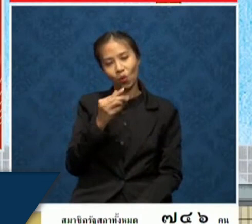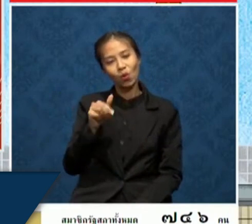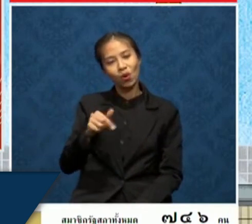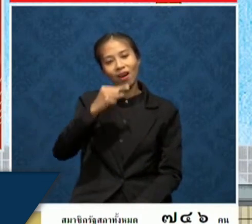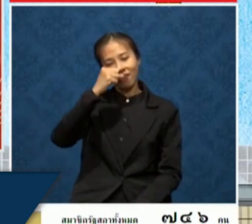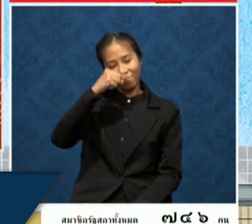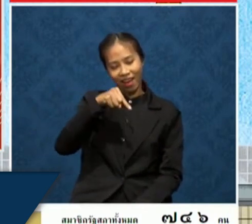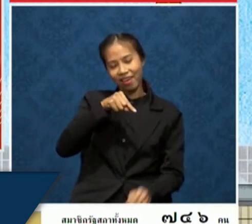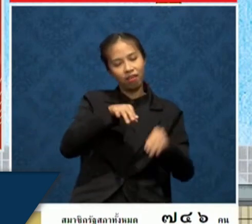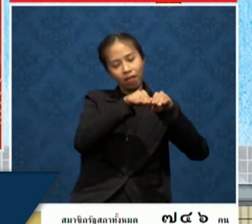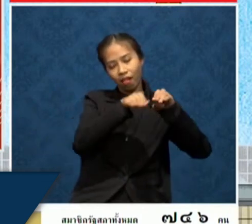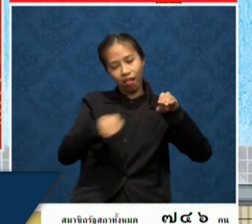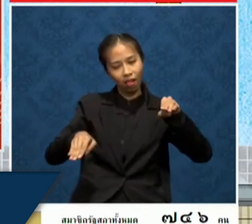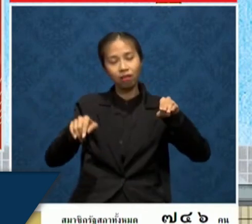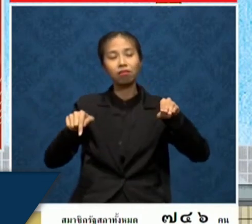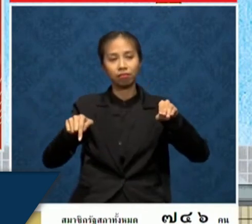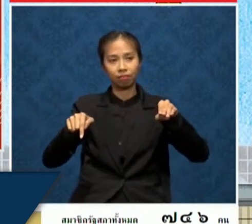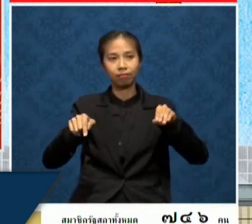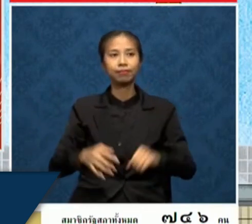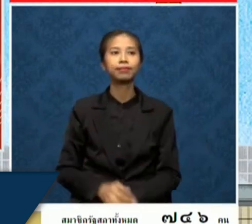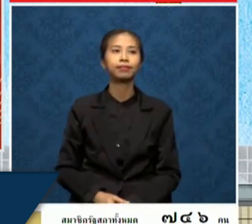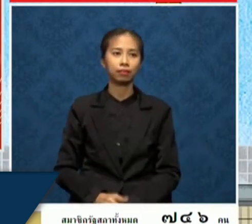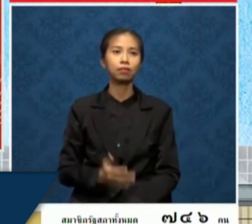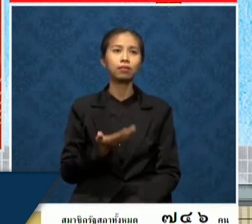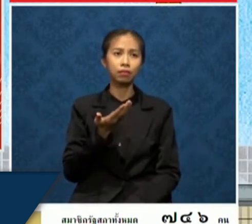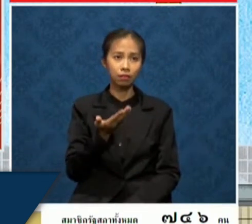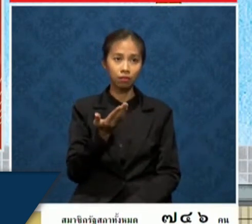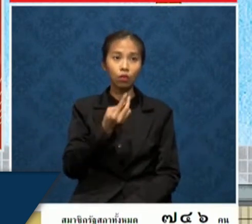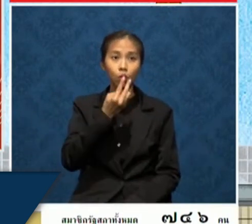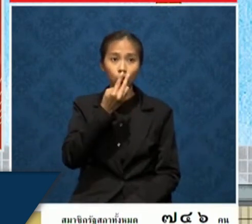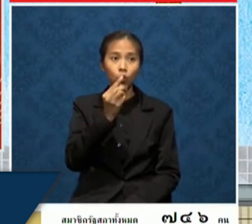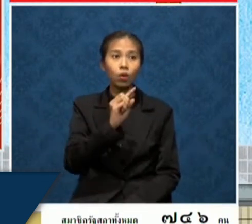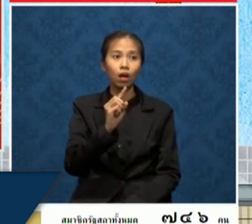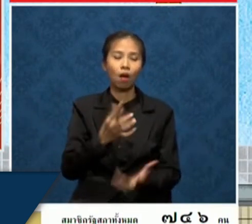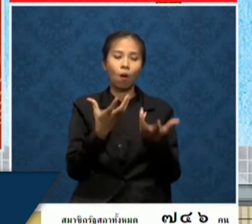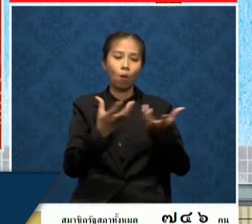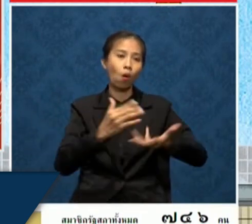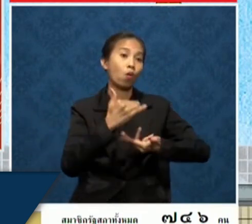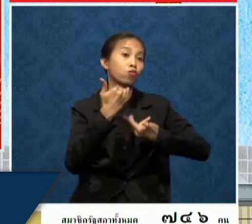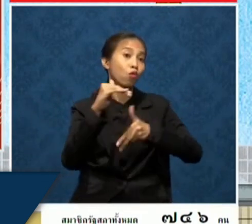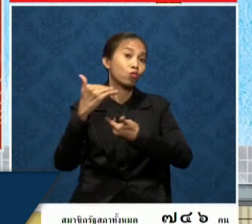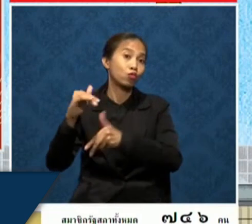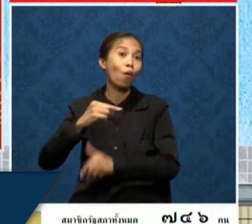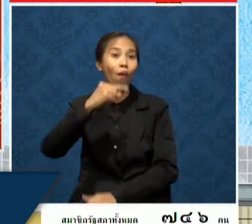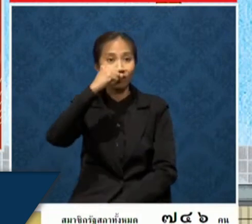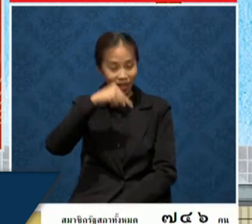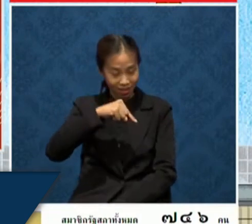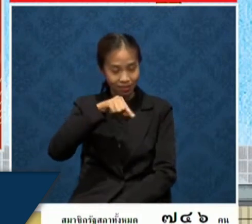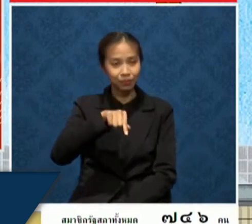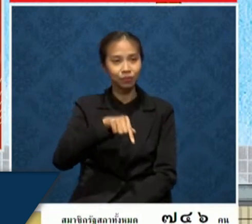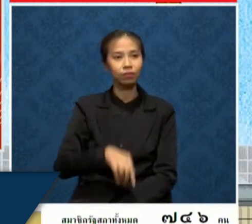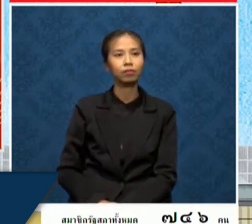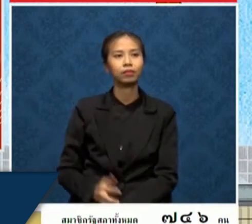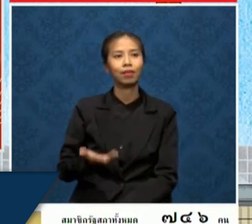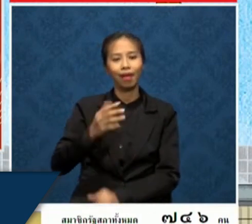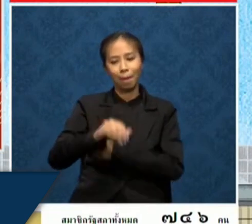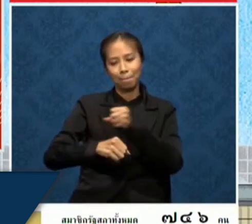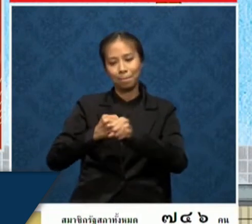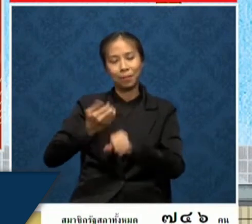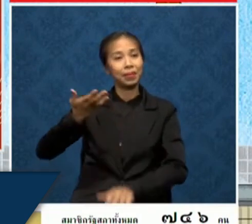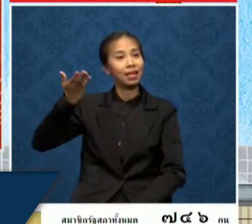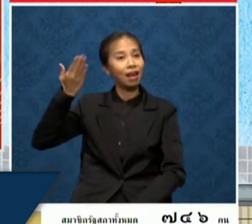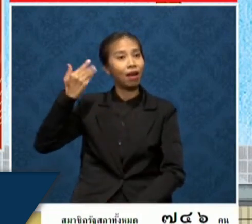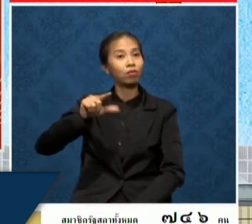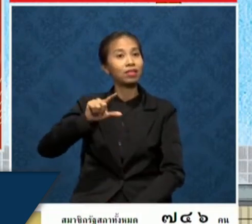ที่ลดลงอีกภาพครับแสดงถึงความสามารถในการส่งออกสินค้าอุตสาหกรรมของไทยเทียบกับประเทศอื่น20ปีที่ผ่านมาสั